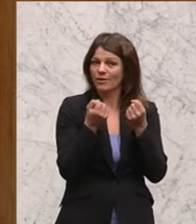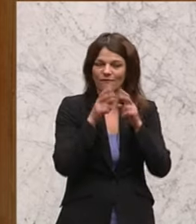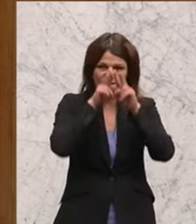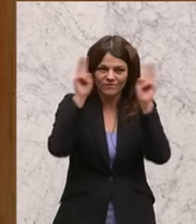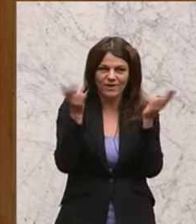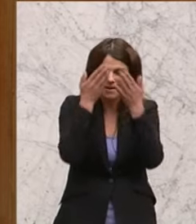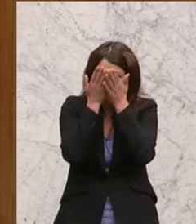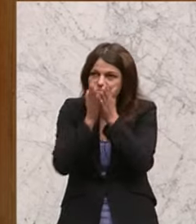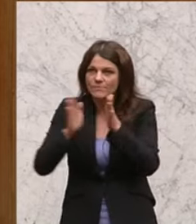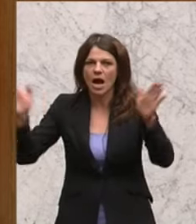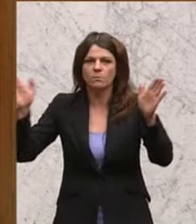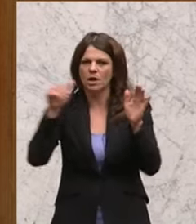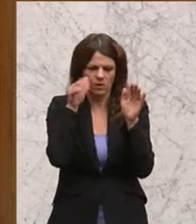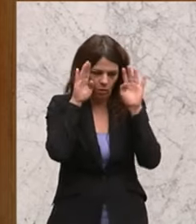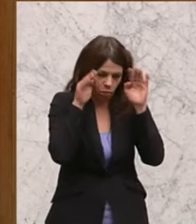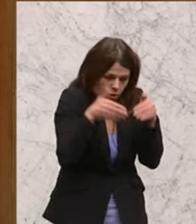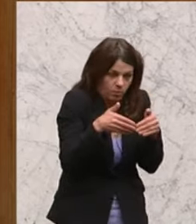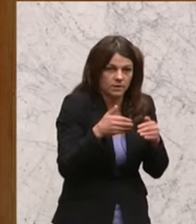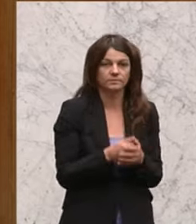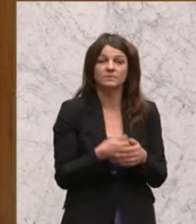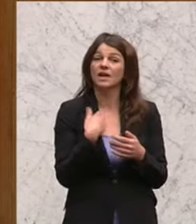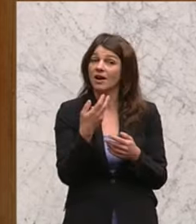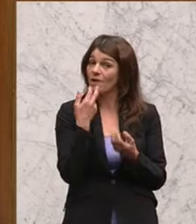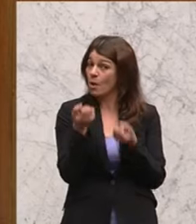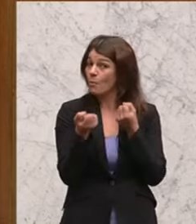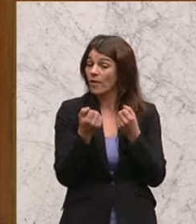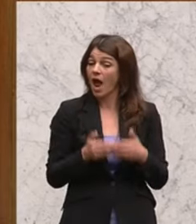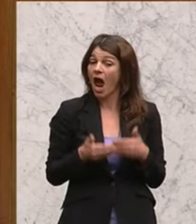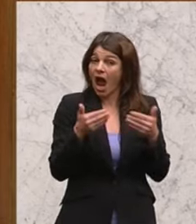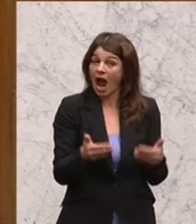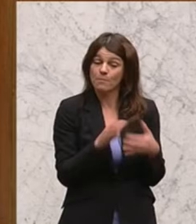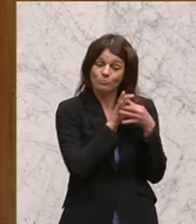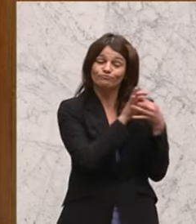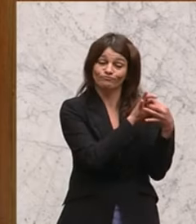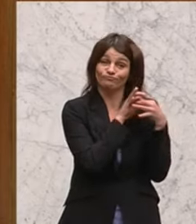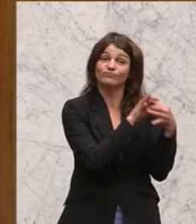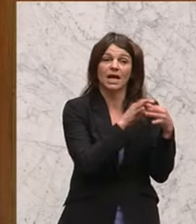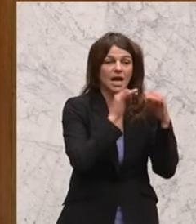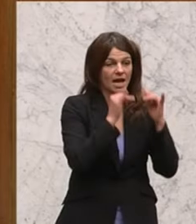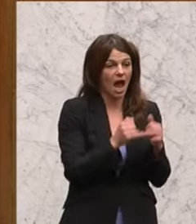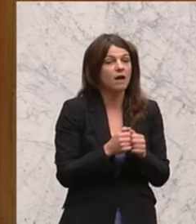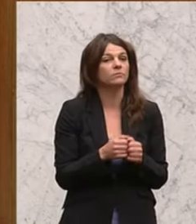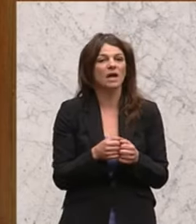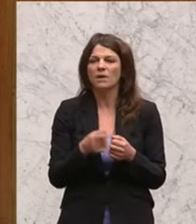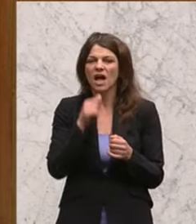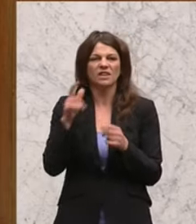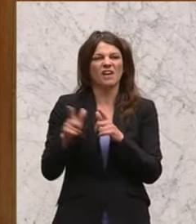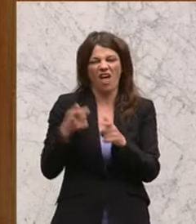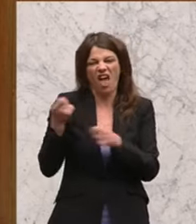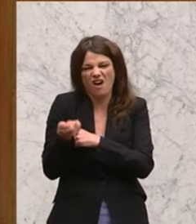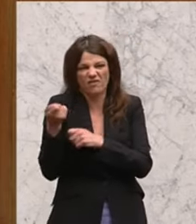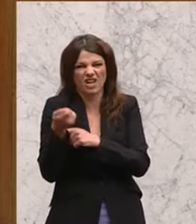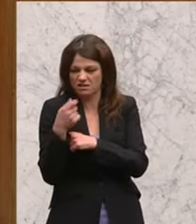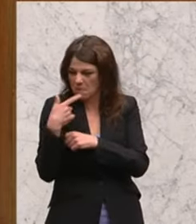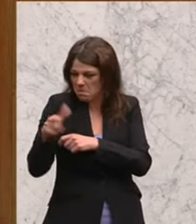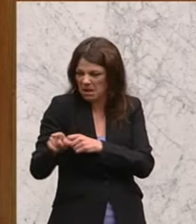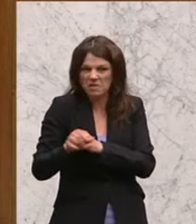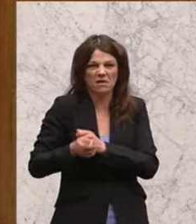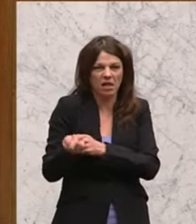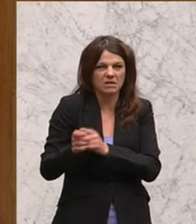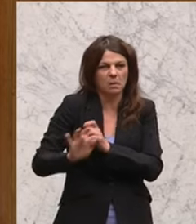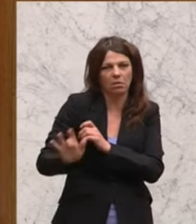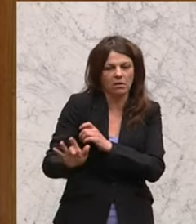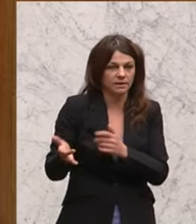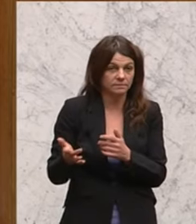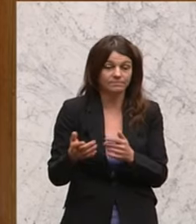Verengung gegenüberstellen. Und wir wollen eine Politik der Heimatverbundenheit und des Patriotismus, dem Chauvinismus und der Hetze gegen Minderheiten